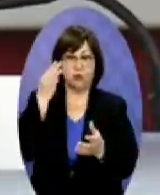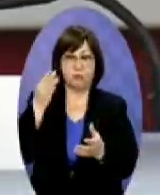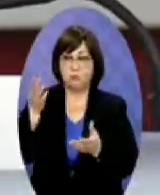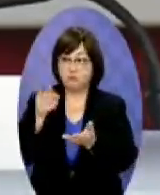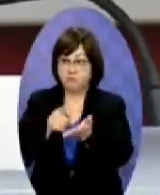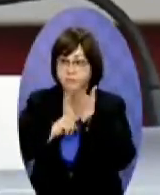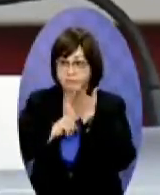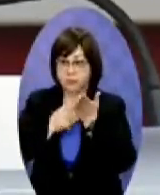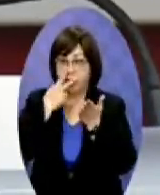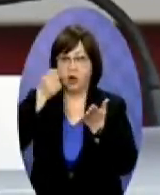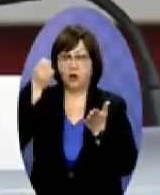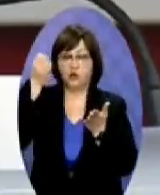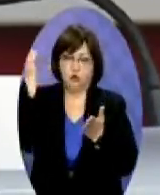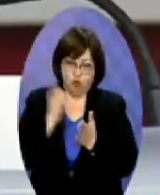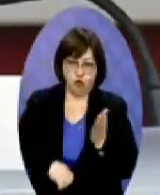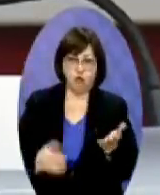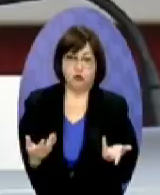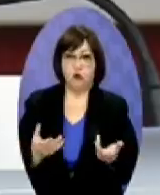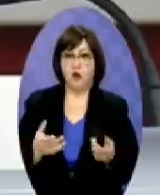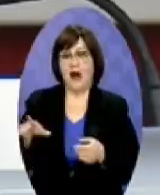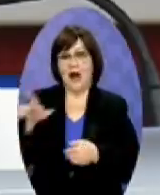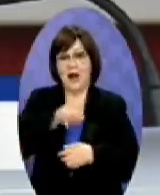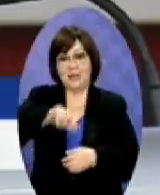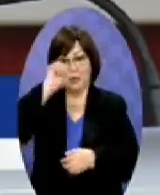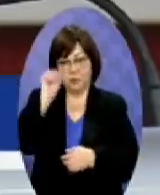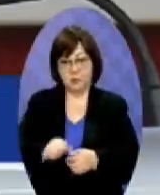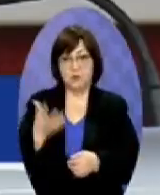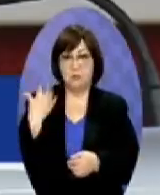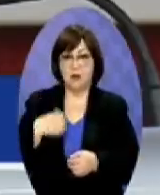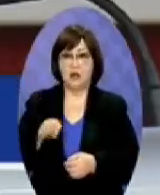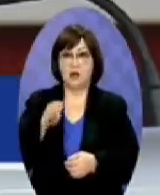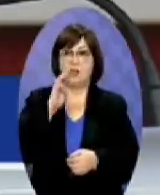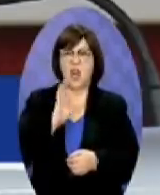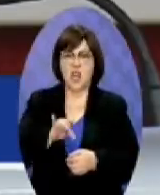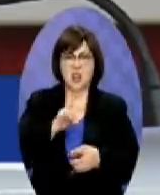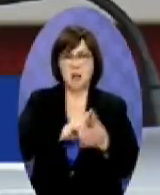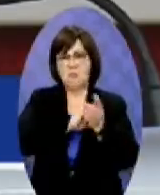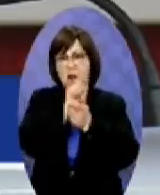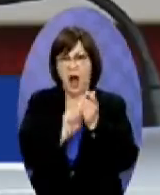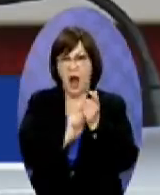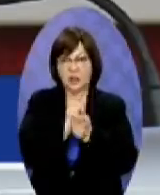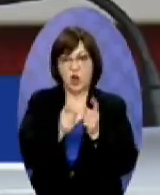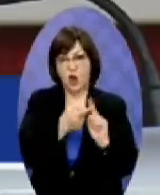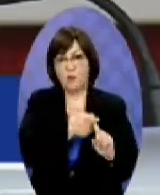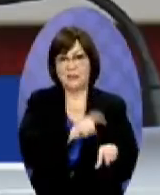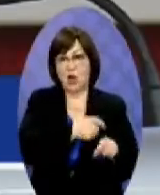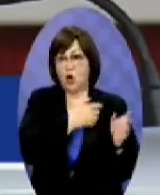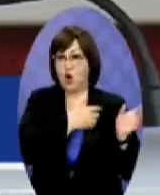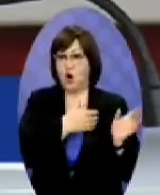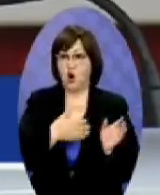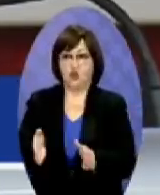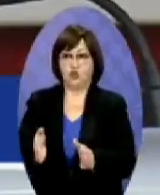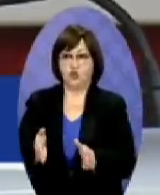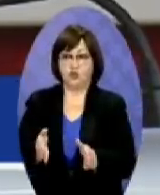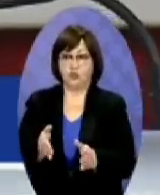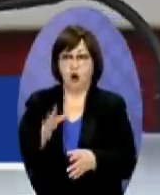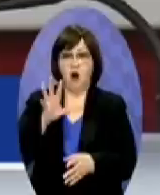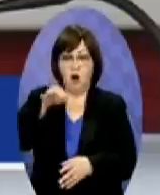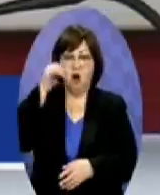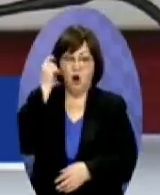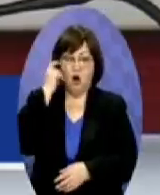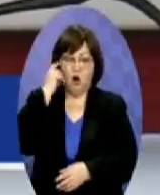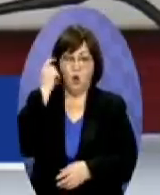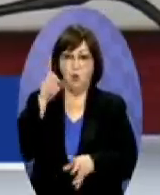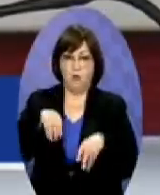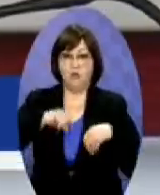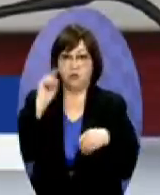За энэ жил тендер зохион байгуулагдсан, газрын асуудалтай байсан тендерийн маргаантаас болоод хойшлсон асуудлыг бид бас ойлгож хүлээж авна. Тийм болохоор